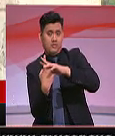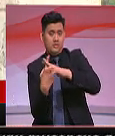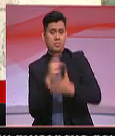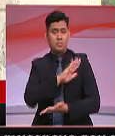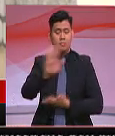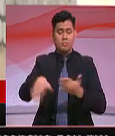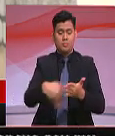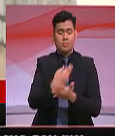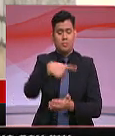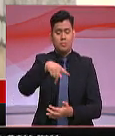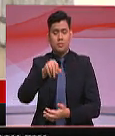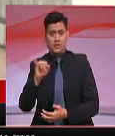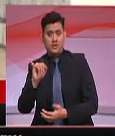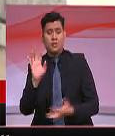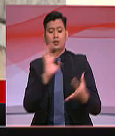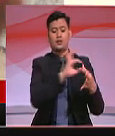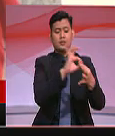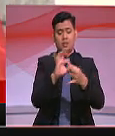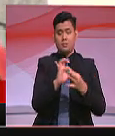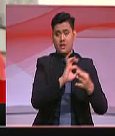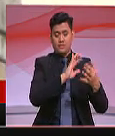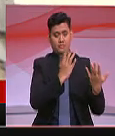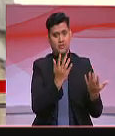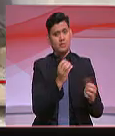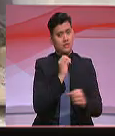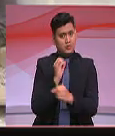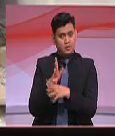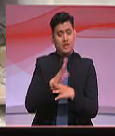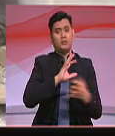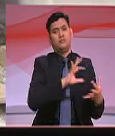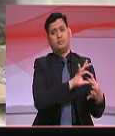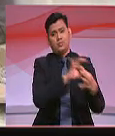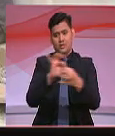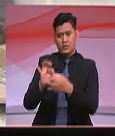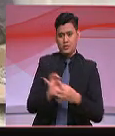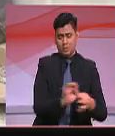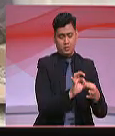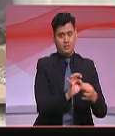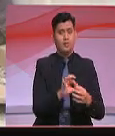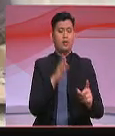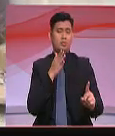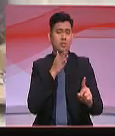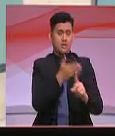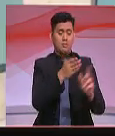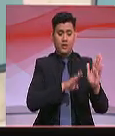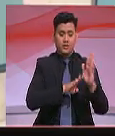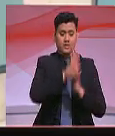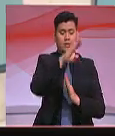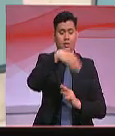Tanpa kerjasama dan komitmen berterusan, objektif pelan rekalibrasi parti tentunya sukar dicapai.